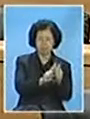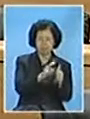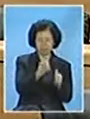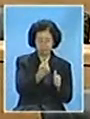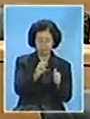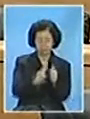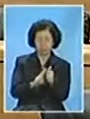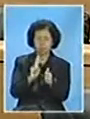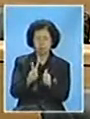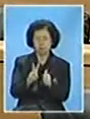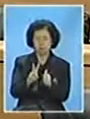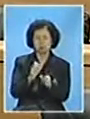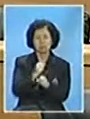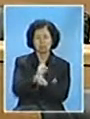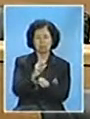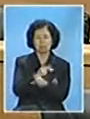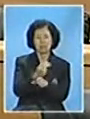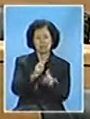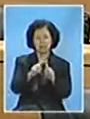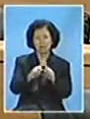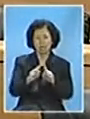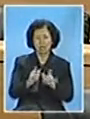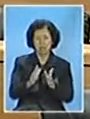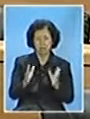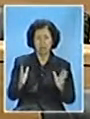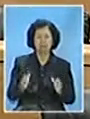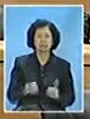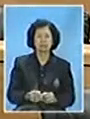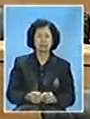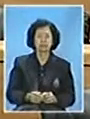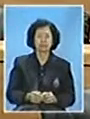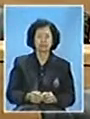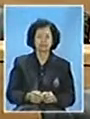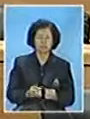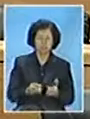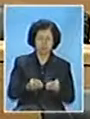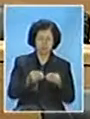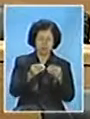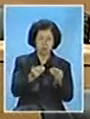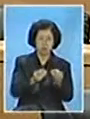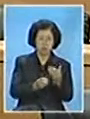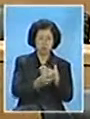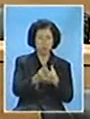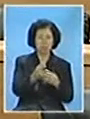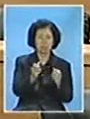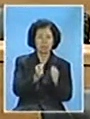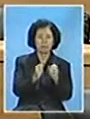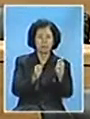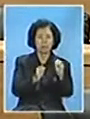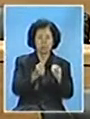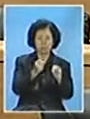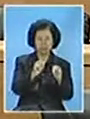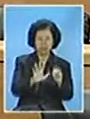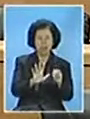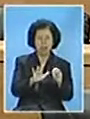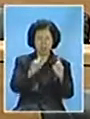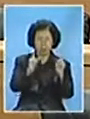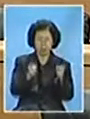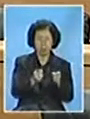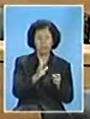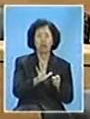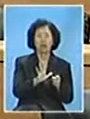ทำหน้าที่หลายๆประการแทนท่านนายกเนี่ยก็น่าที่จะให้โอกาสกับมาตรา15วงเล็บ5